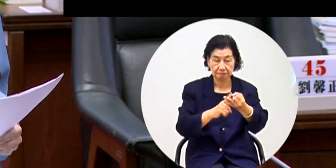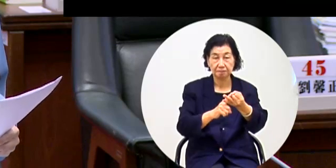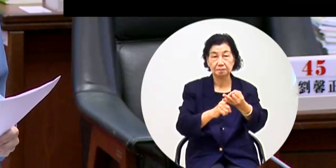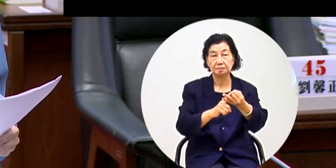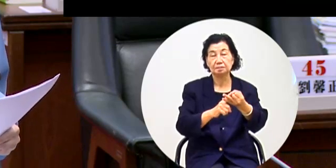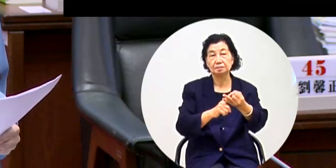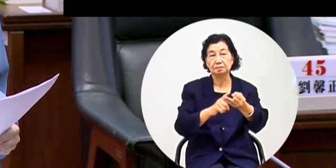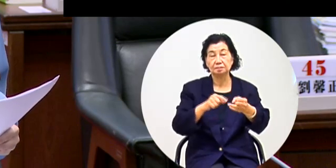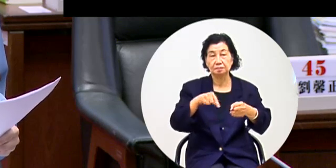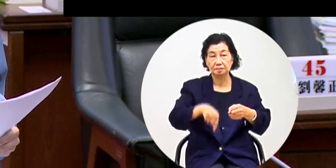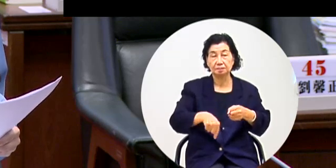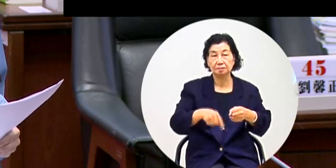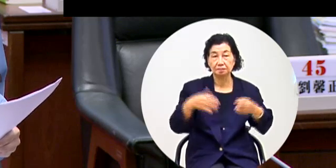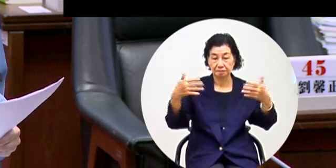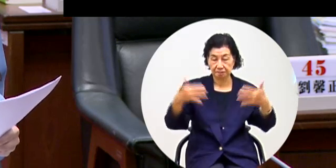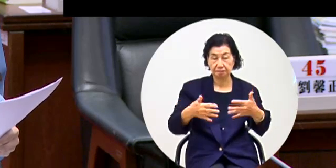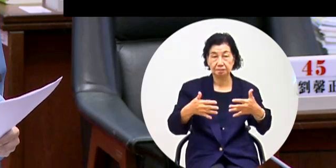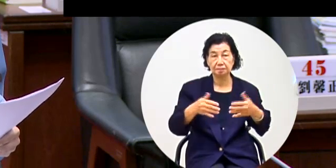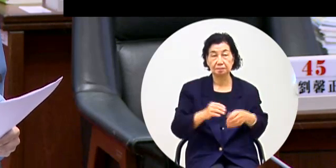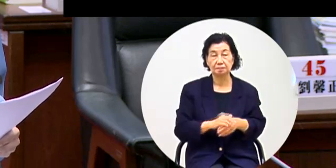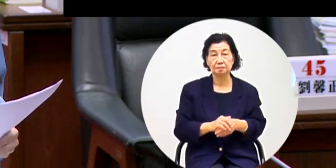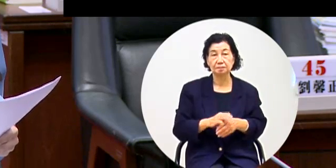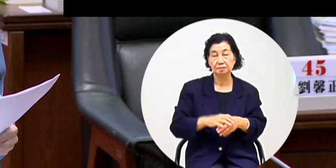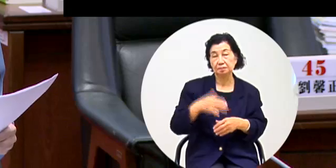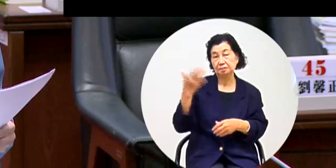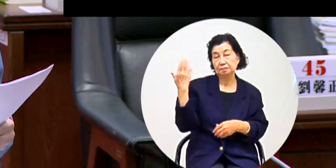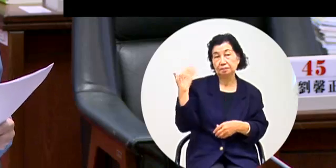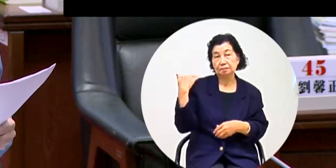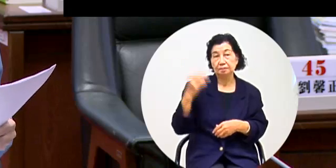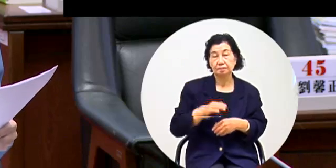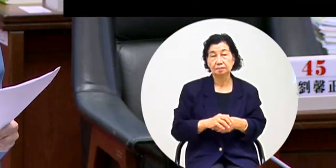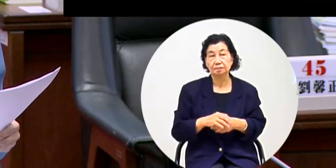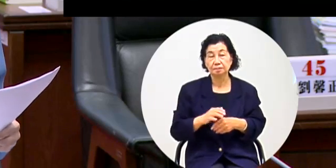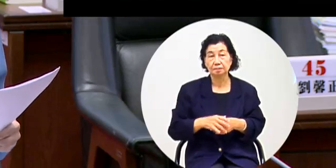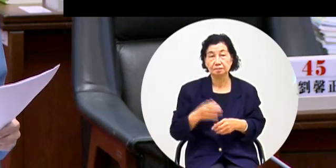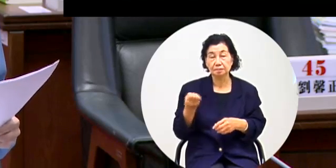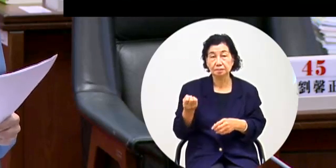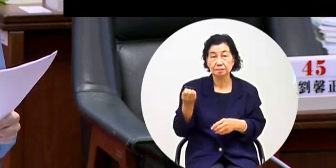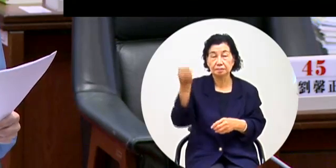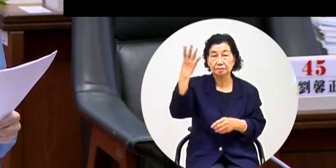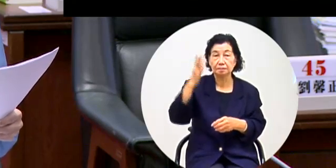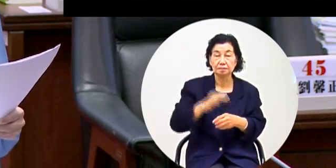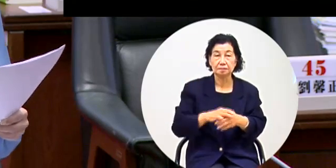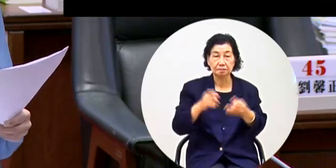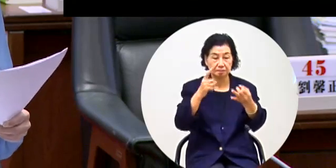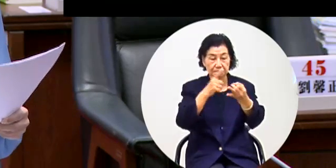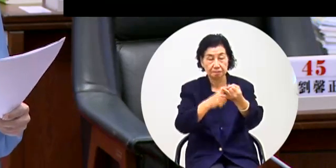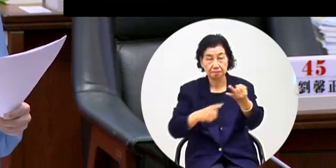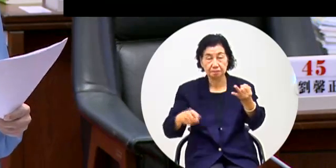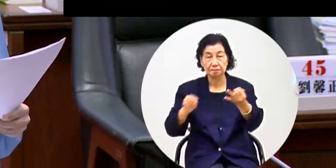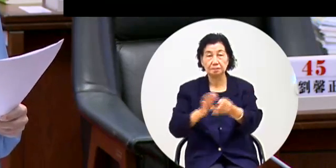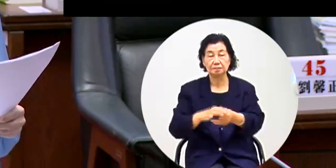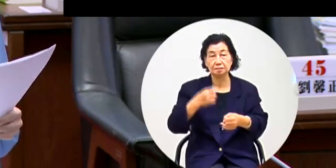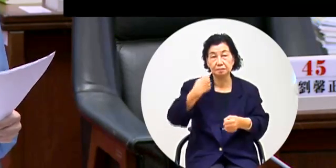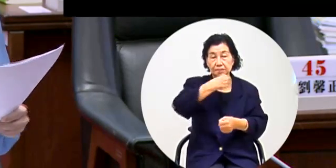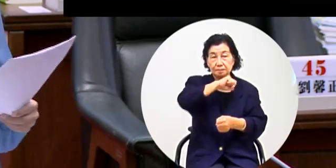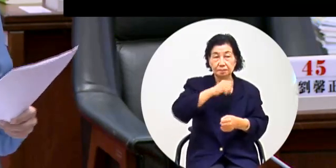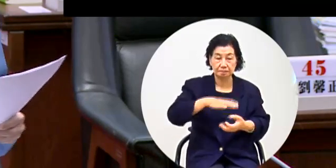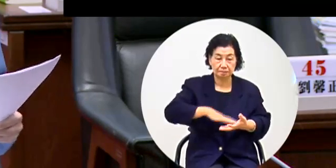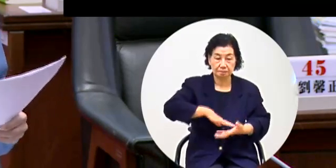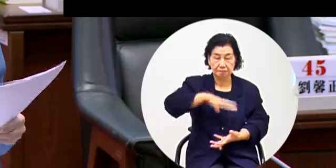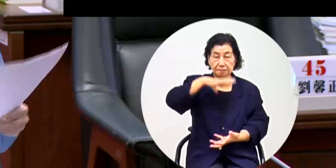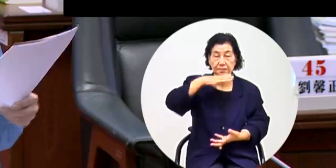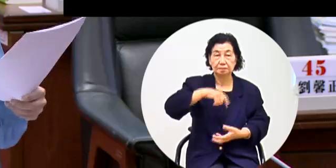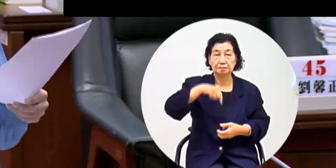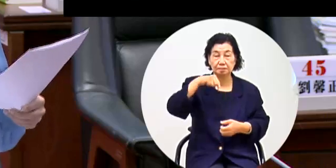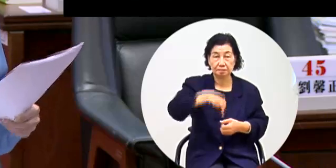道当华邦电要来的时候，当台积电要来的时候，我们都说这个土地科学园区的土地不足啦，怎么样之类的。当